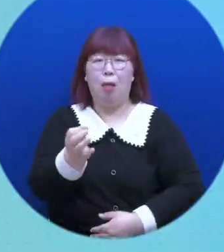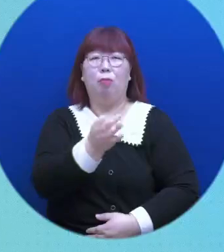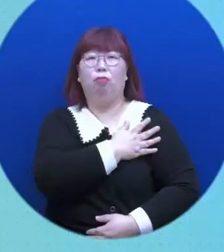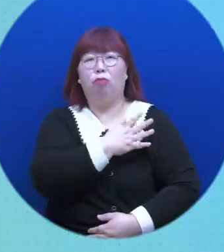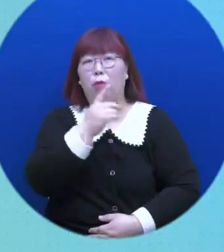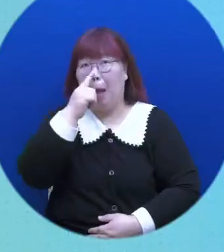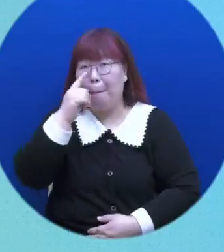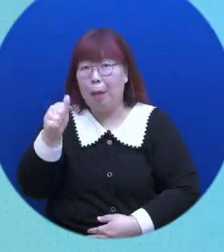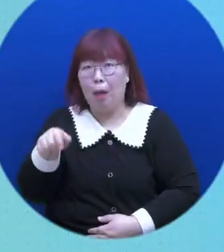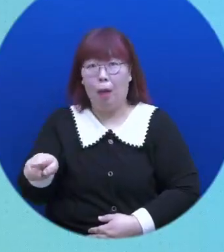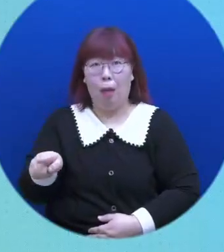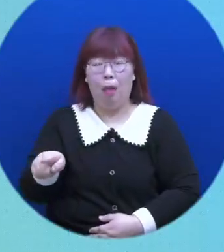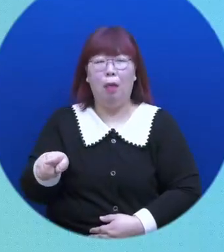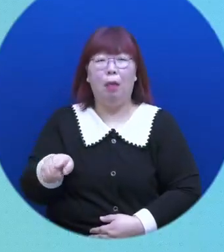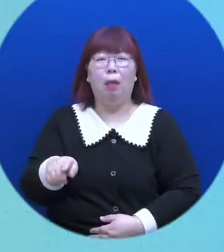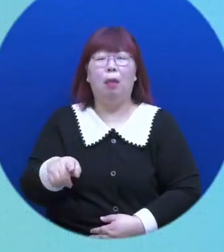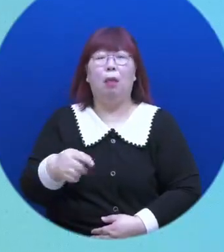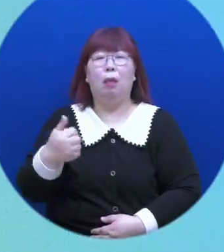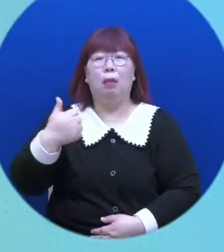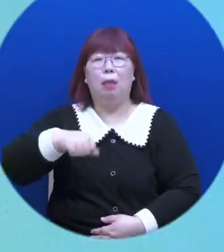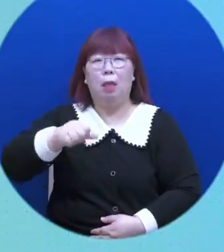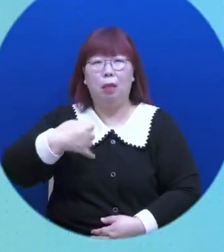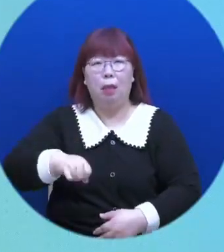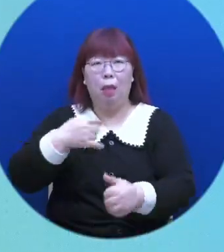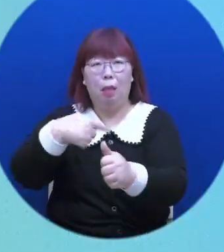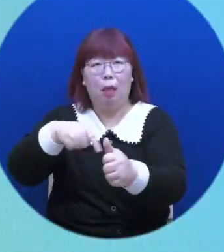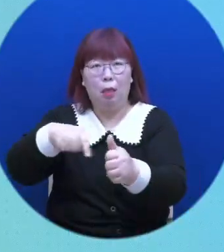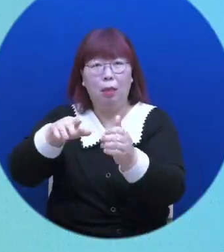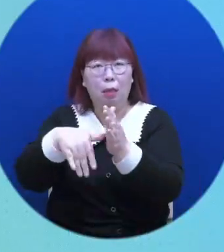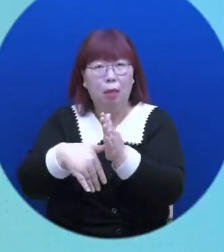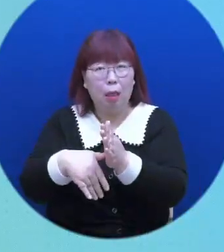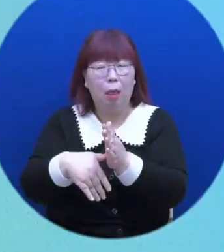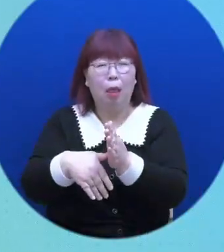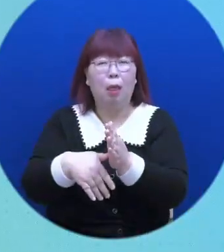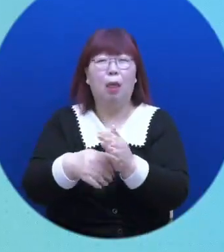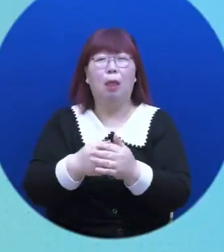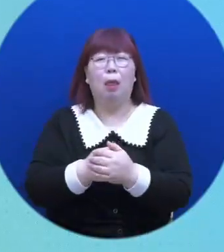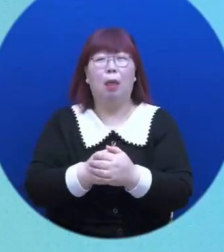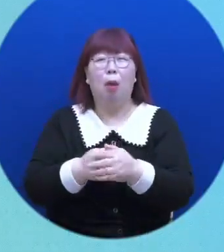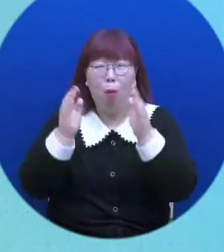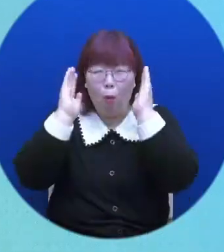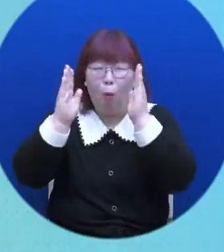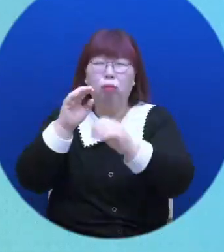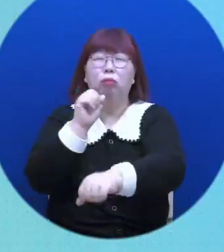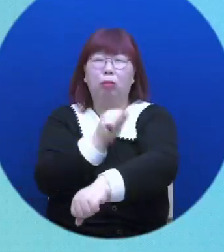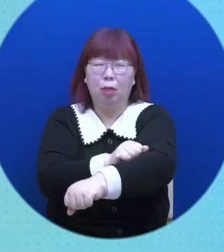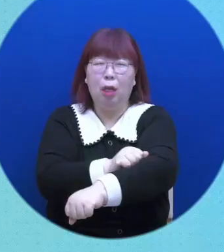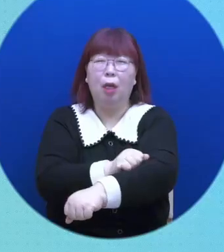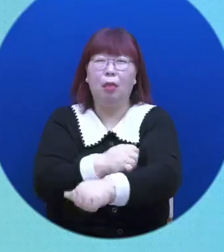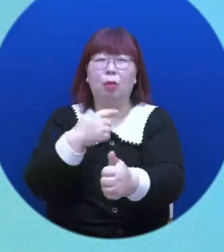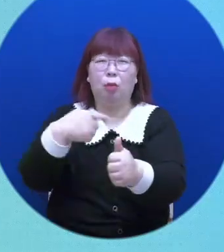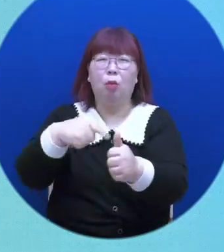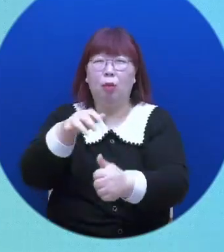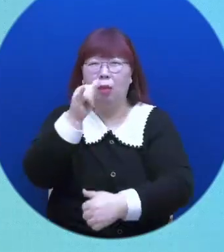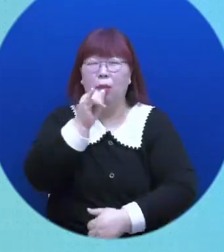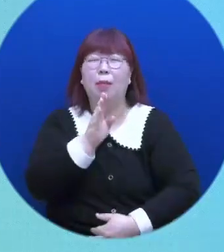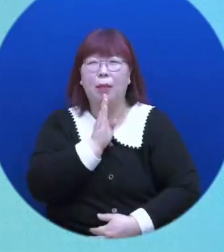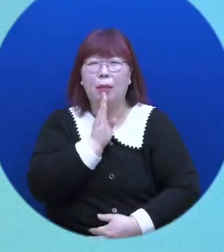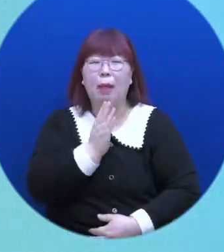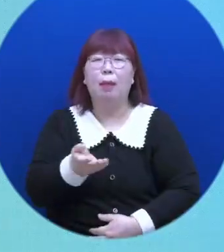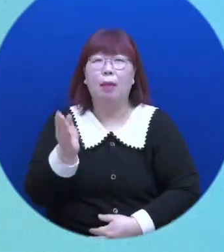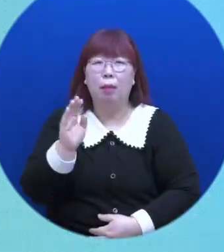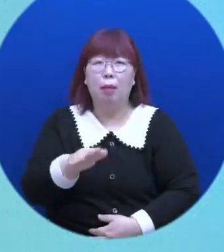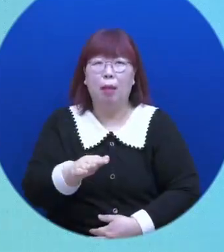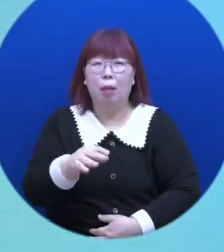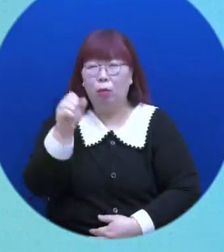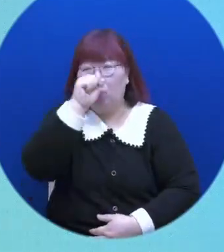아빠는 자녀들에게 어떤 교육이냐? 당연히 공부 잘하는 교육 시키겠죠.